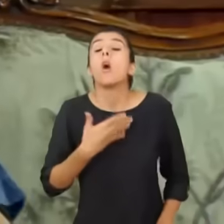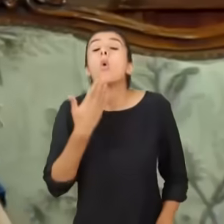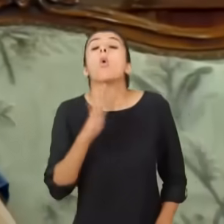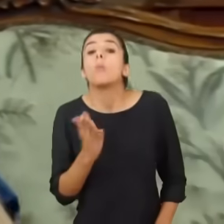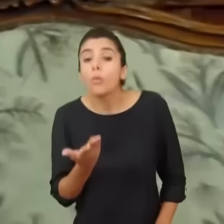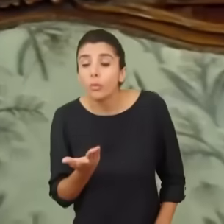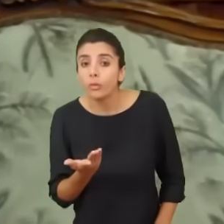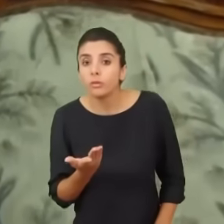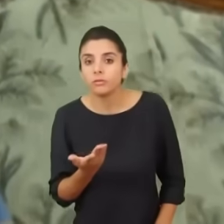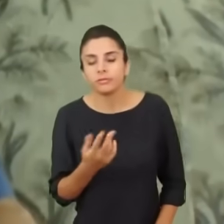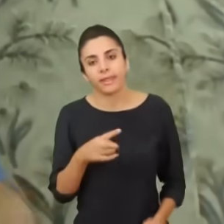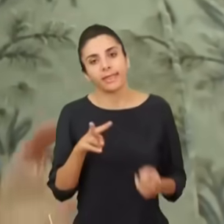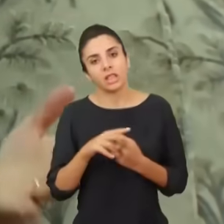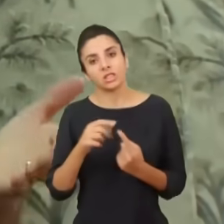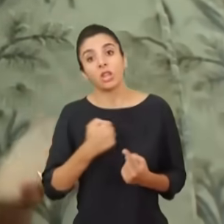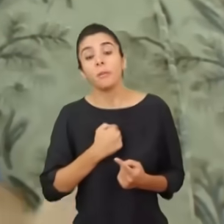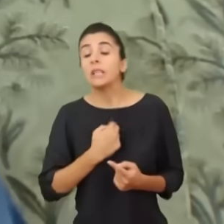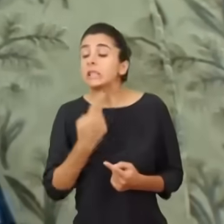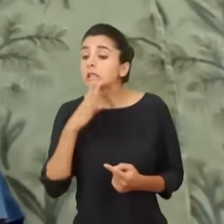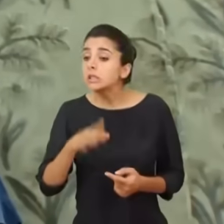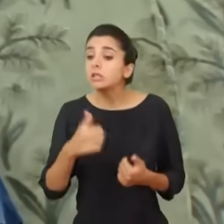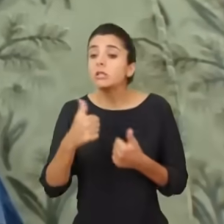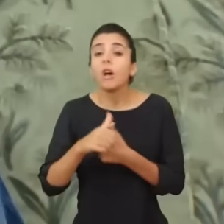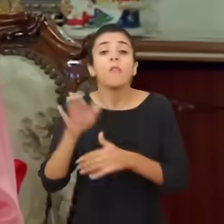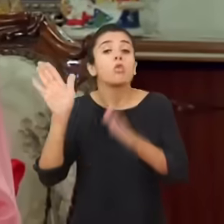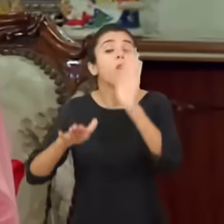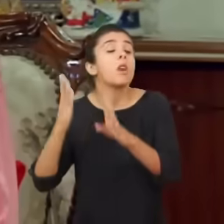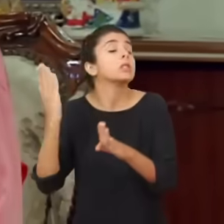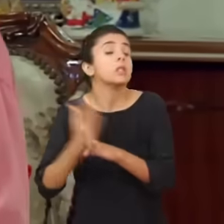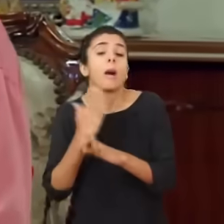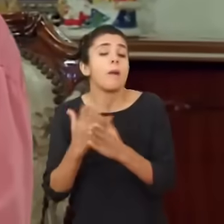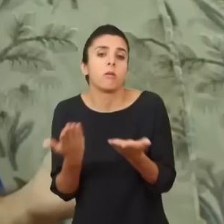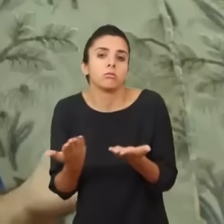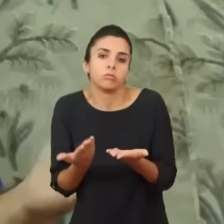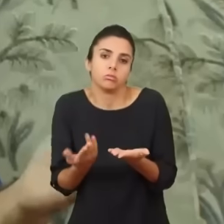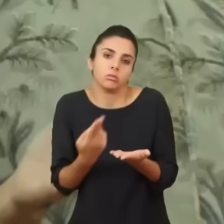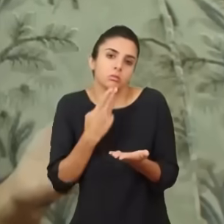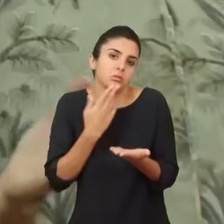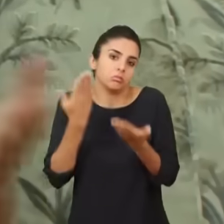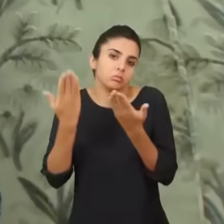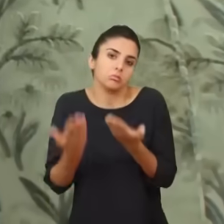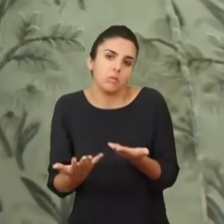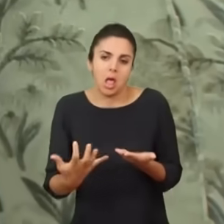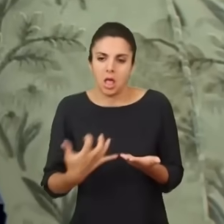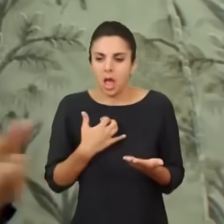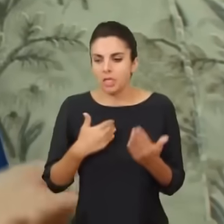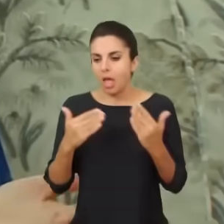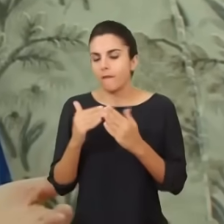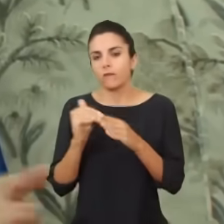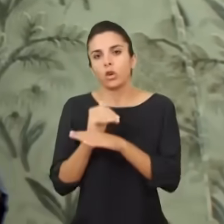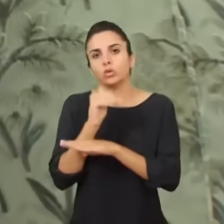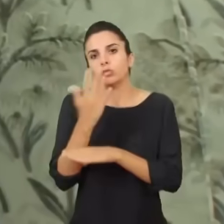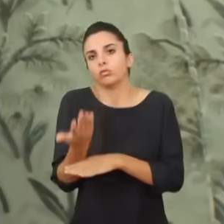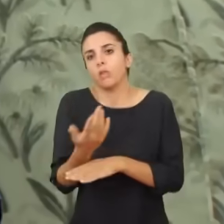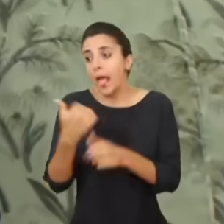ha? Necla'cığım, kızımızı niye dövsünler canım? O zaten kendi evinde, yani